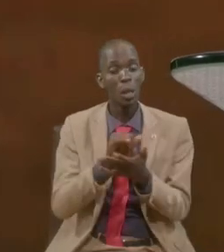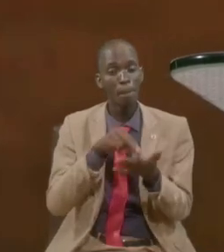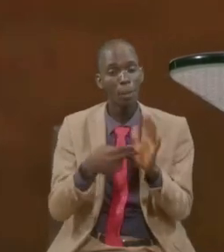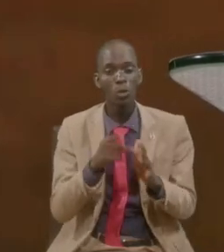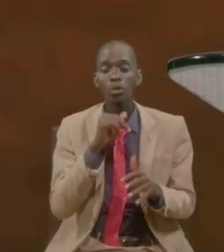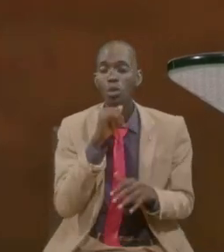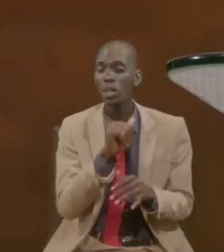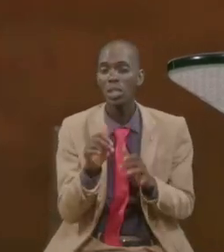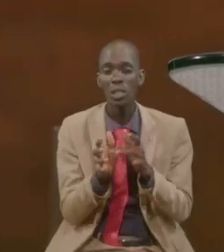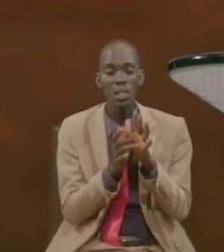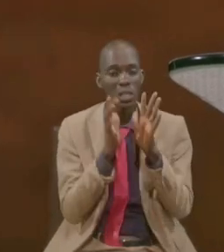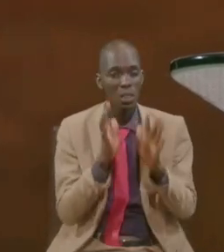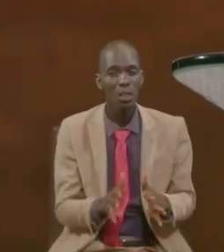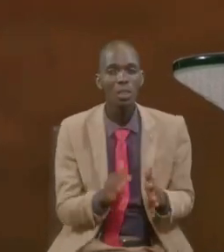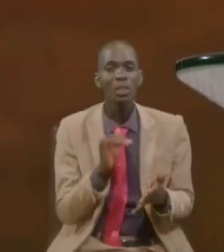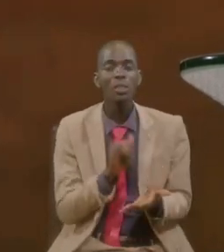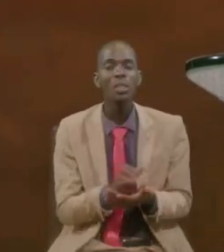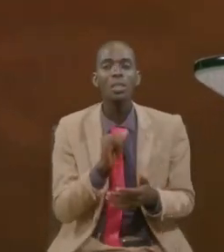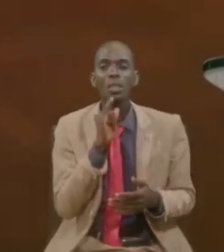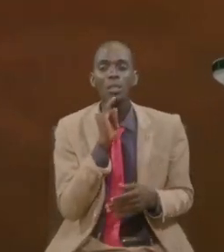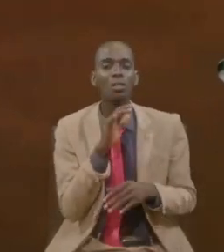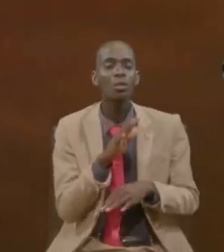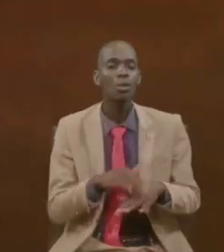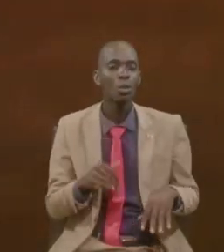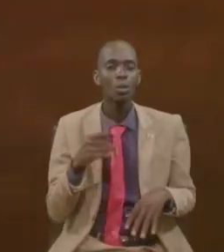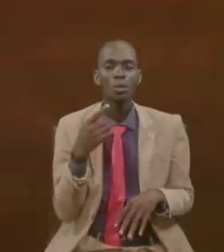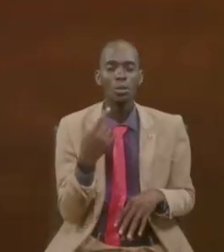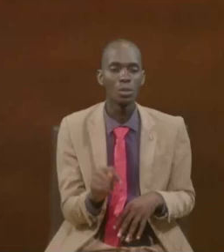pas chrétienne. La personne là, c'est ce qu'on appelle